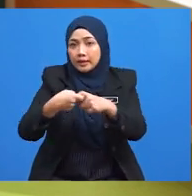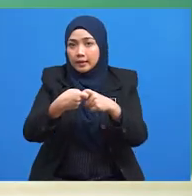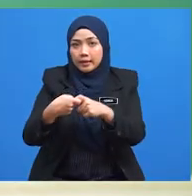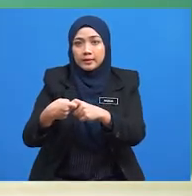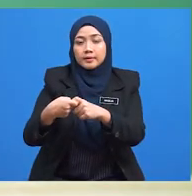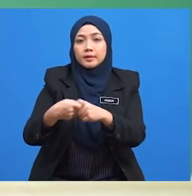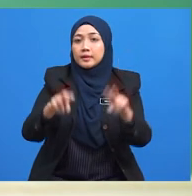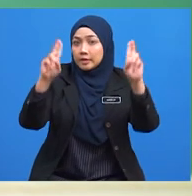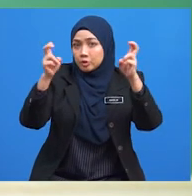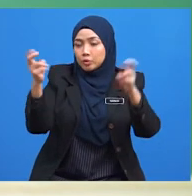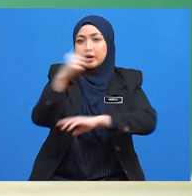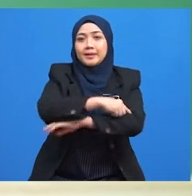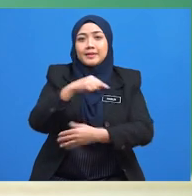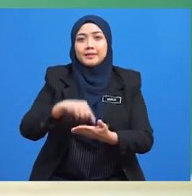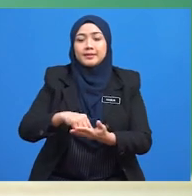ini.